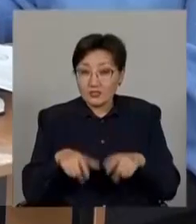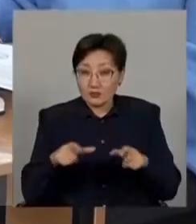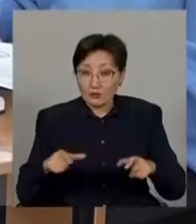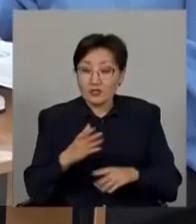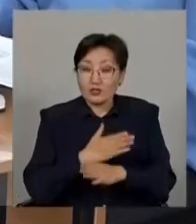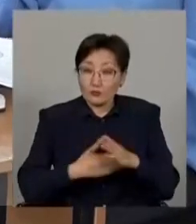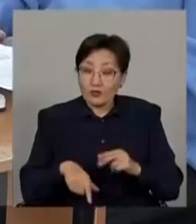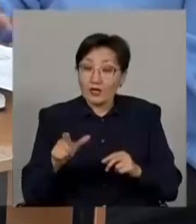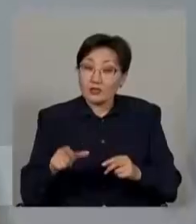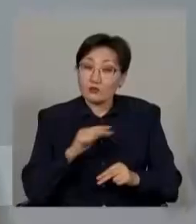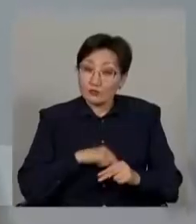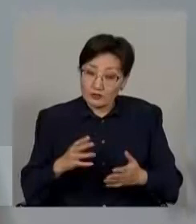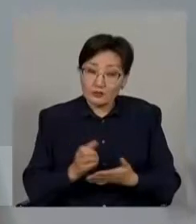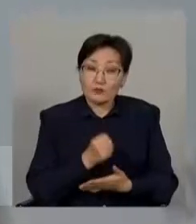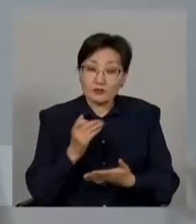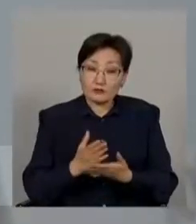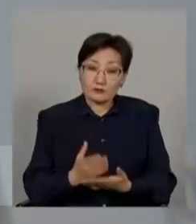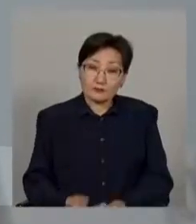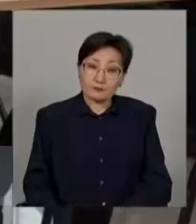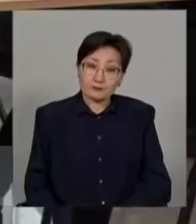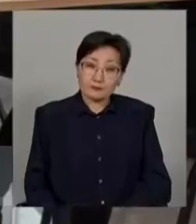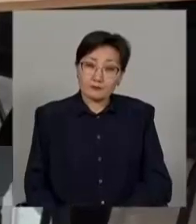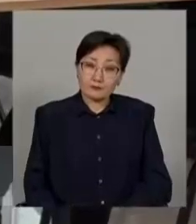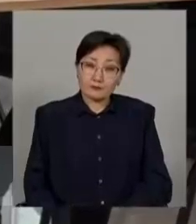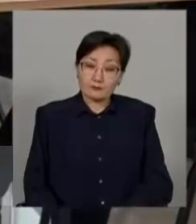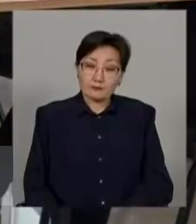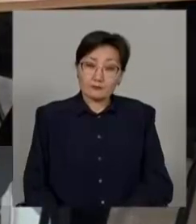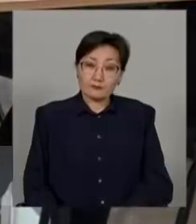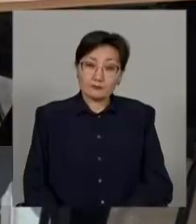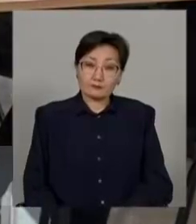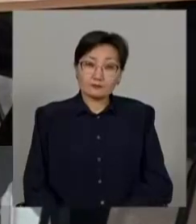екі қолға бір күрек тауып келеді. Жадыра Омаржан, Сағынғали Мыңайтпасов, Алматы телеарнасы.